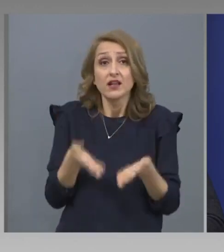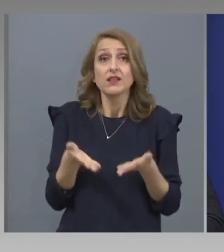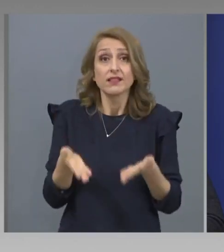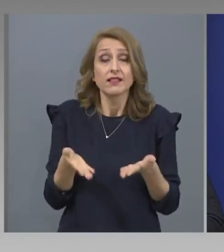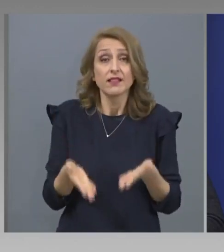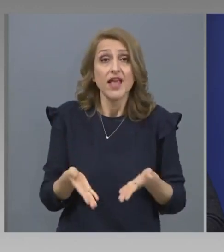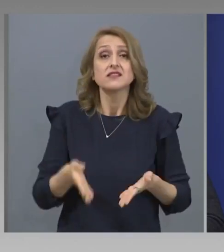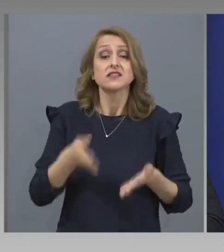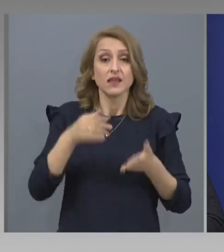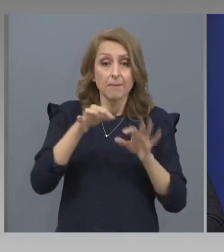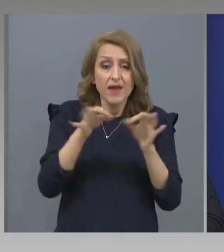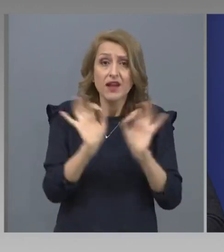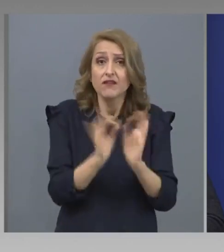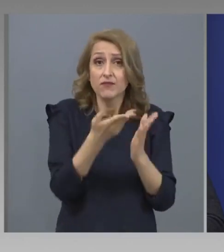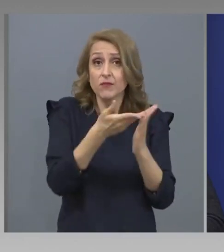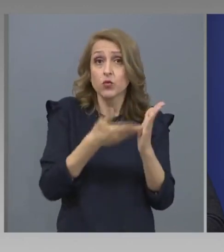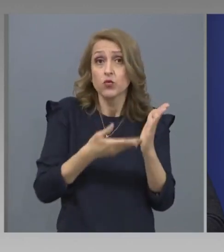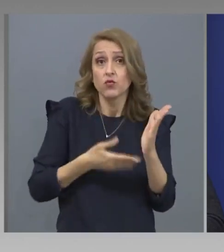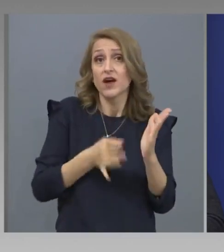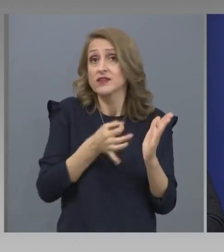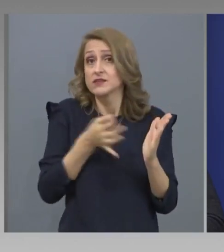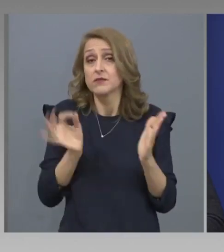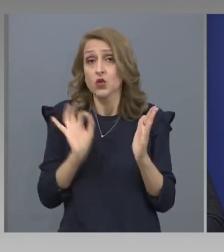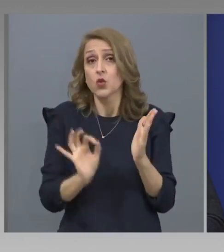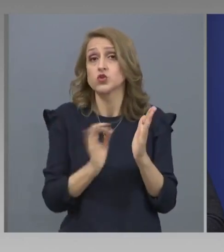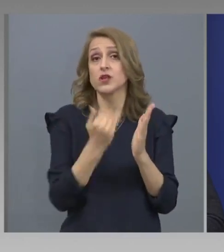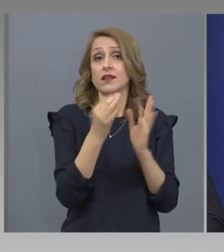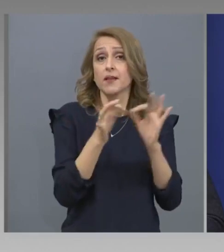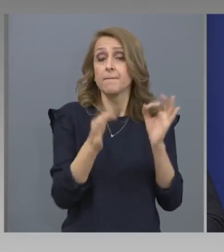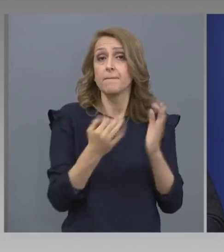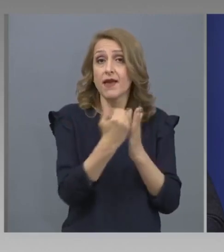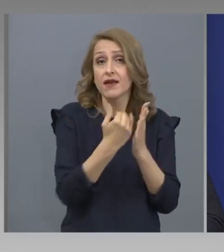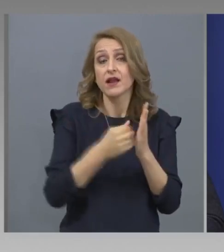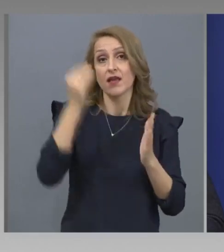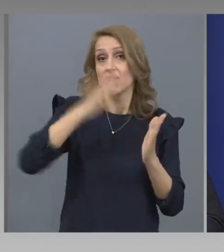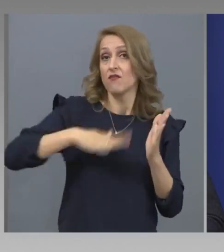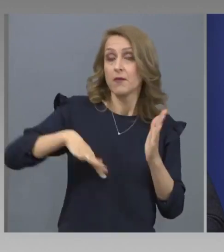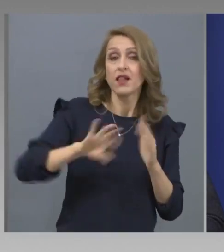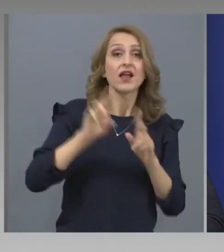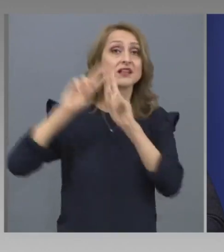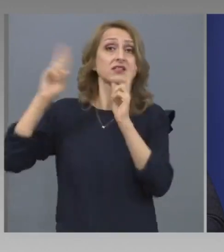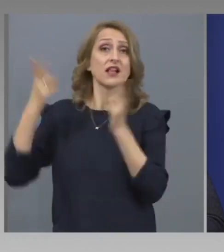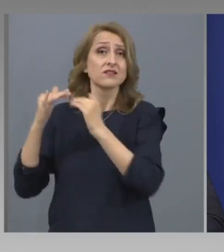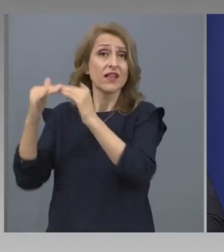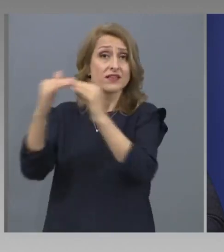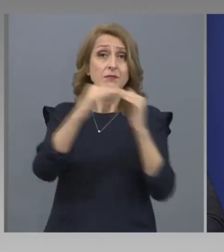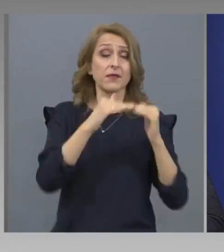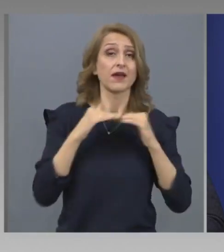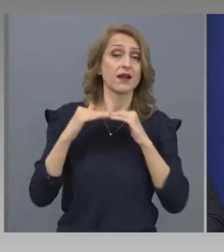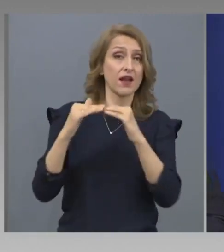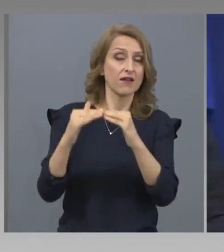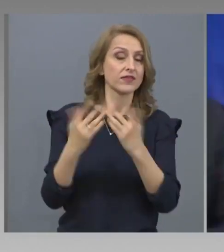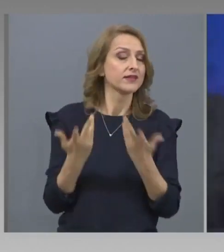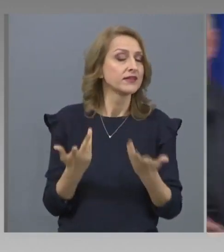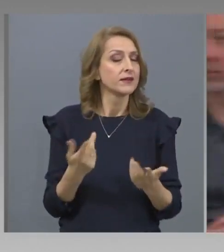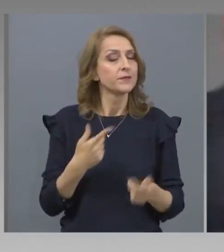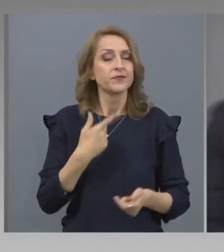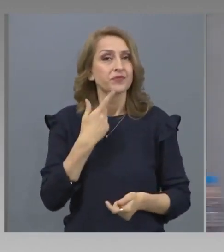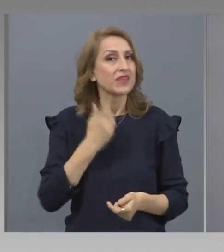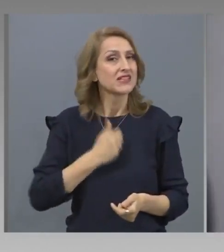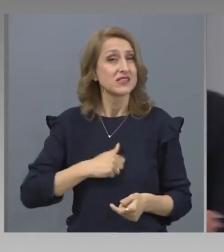просто трябва стриктно да се спазват тези, които са установени в България и в света. За съжаление, в другите